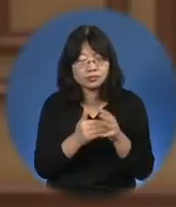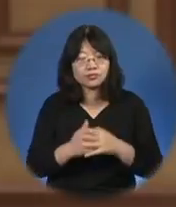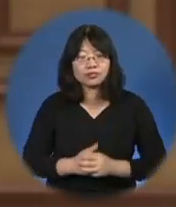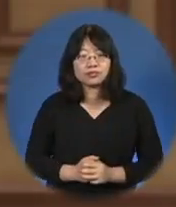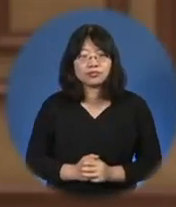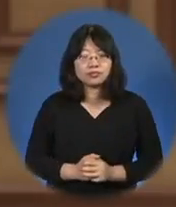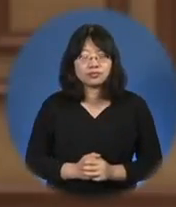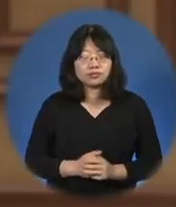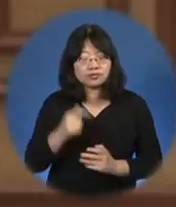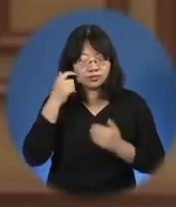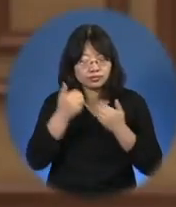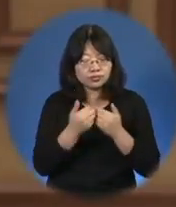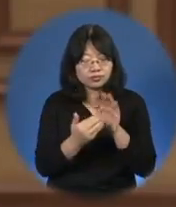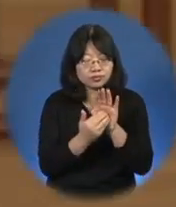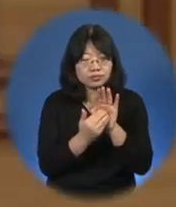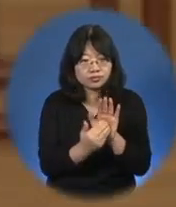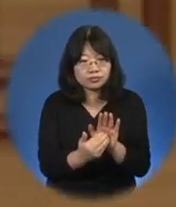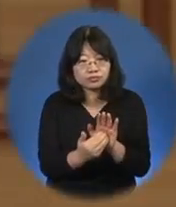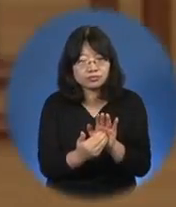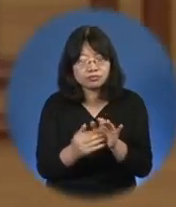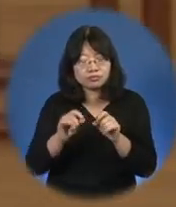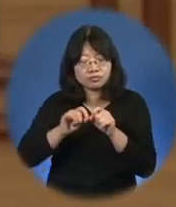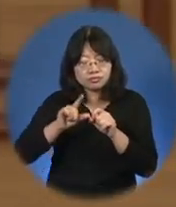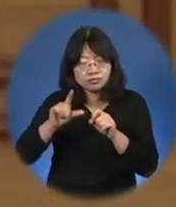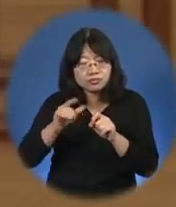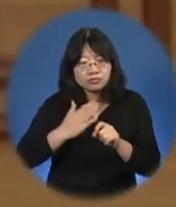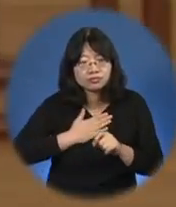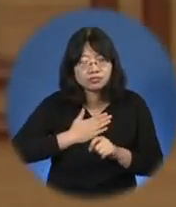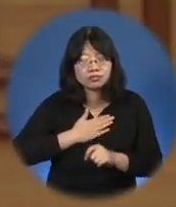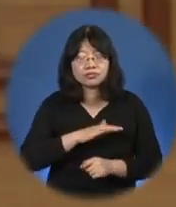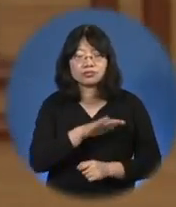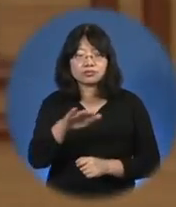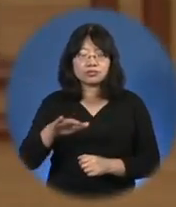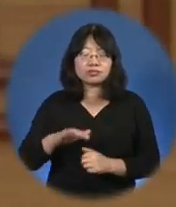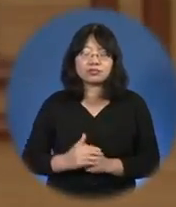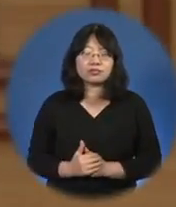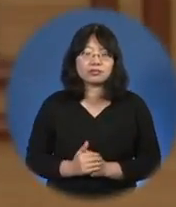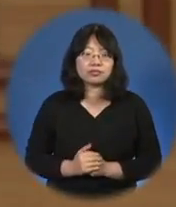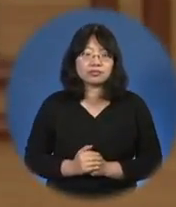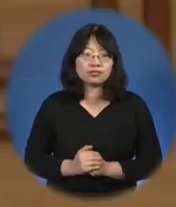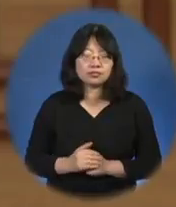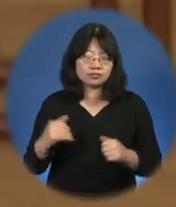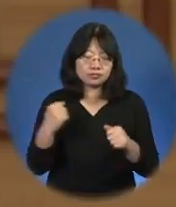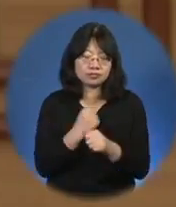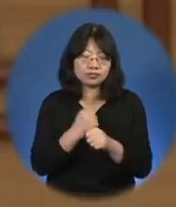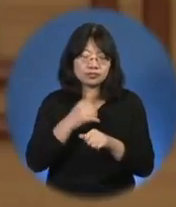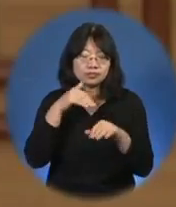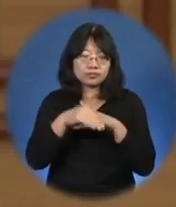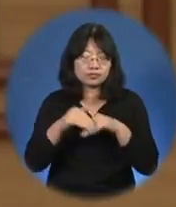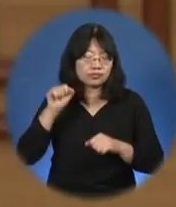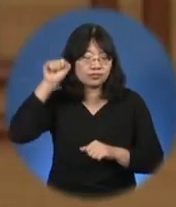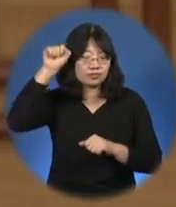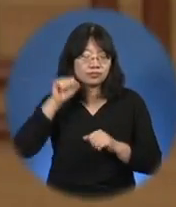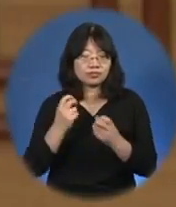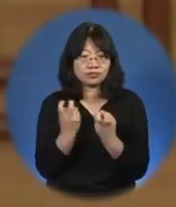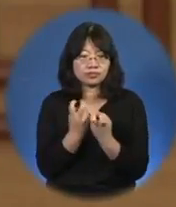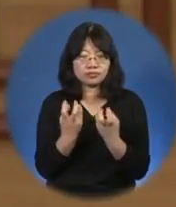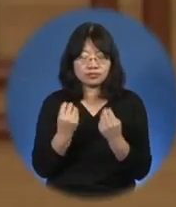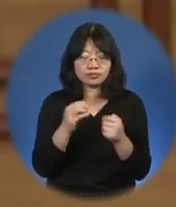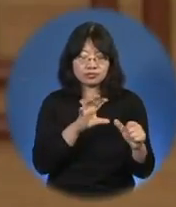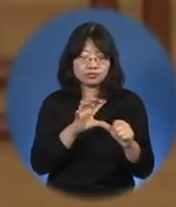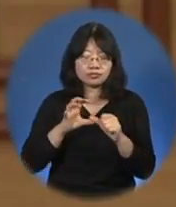예, 예, 그 저항은 예. 흔히 이제 저희가 조금 폭력적인 형태나 투쟁의 방식이